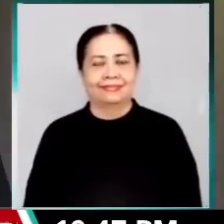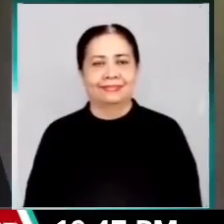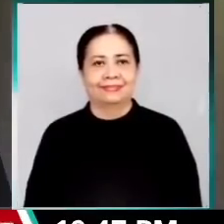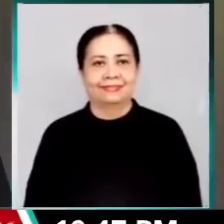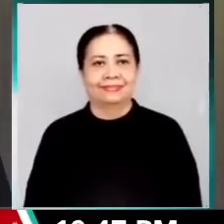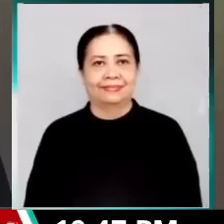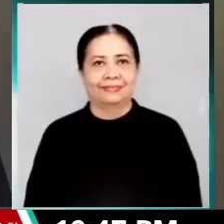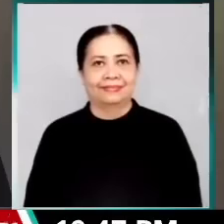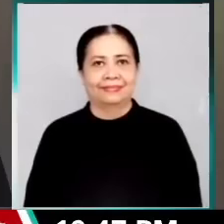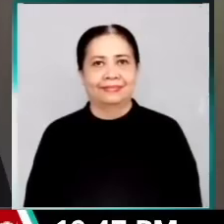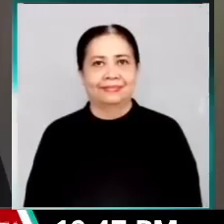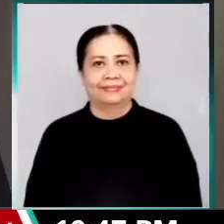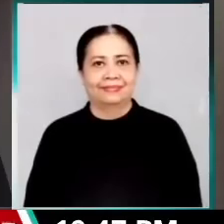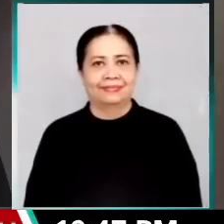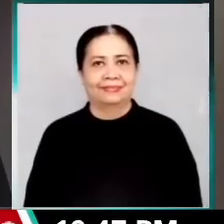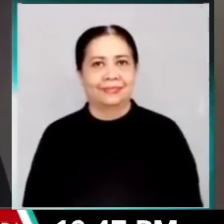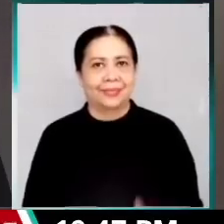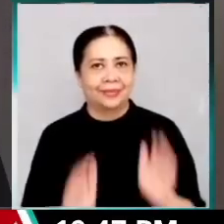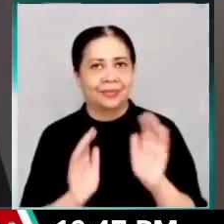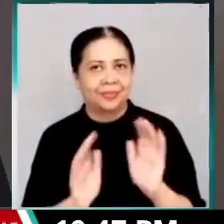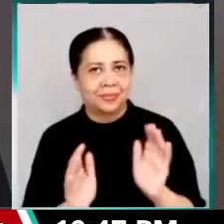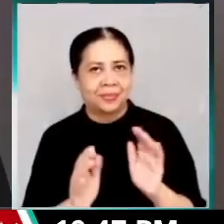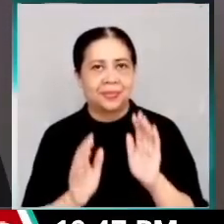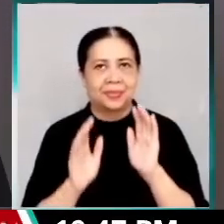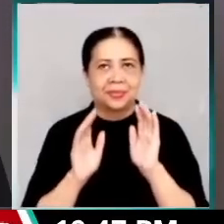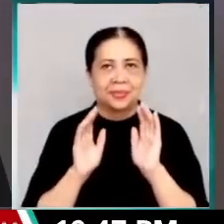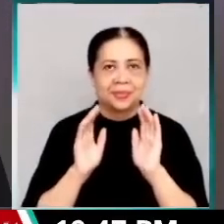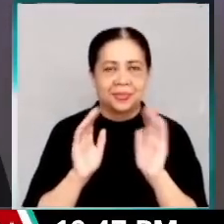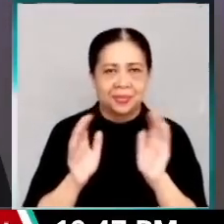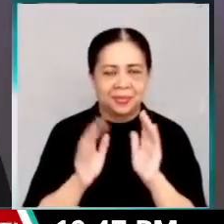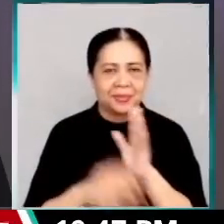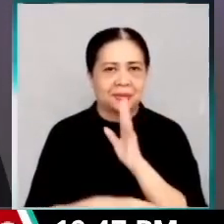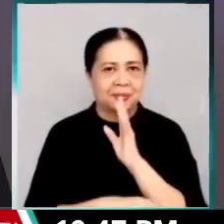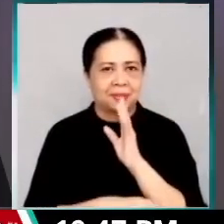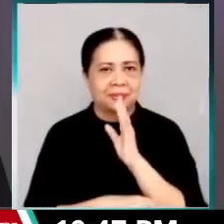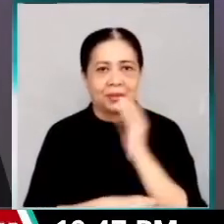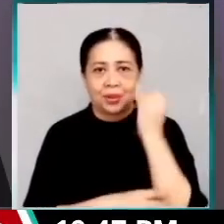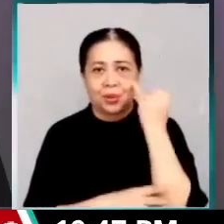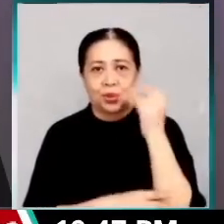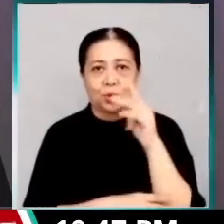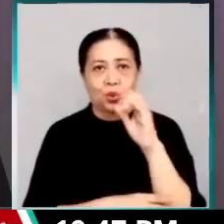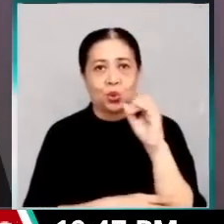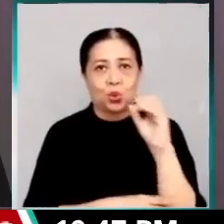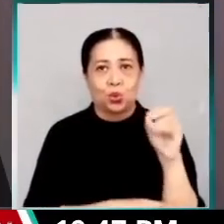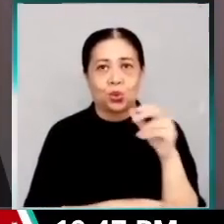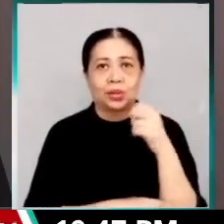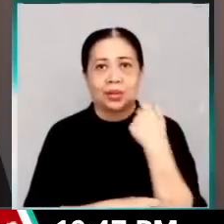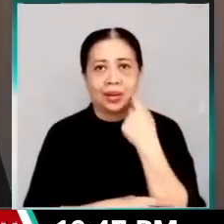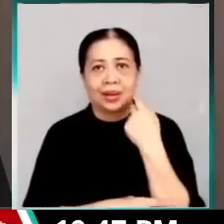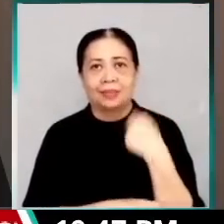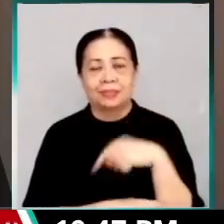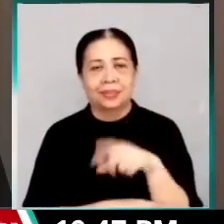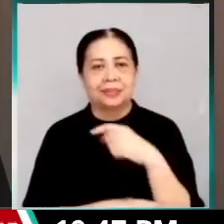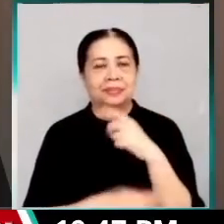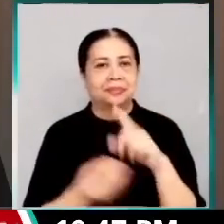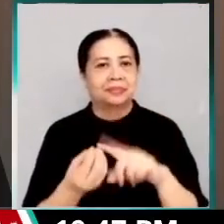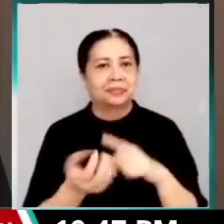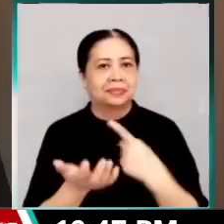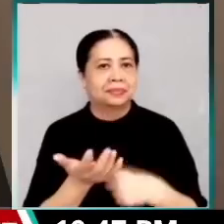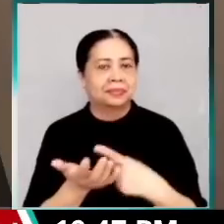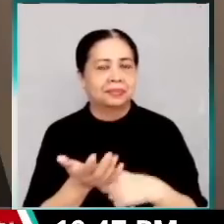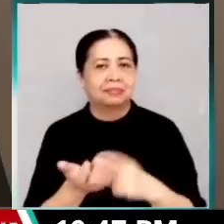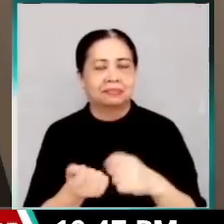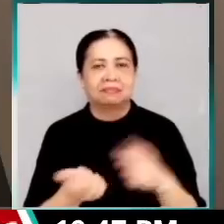hello. Sa live stream ng BTS member na si Jungkook sa Weavers kagabi, napag-usapan ang kanyang upcoming military